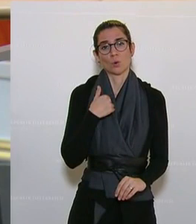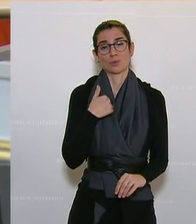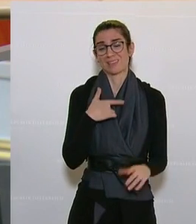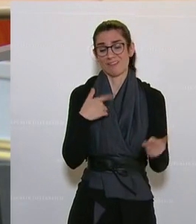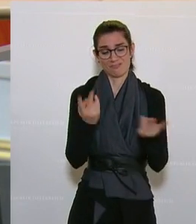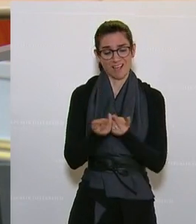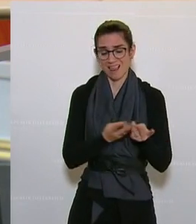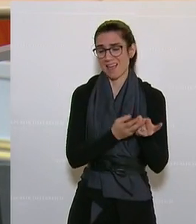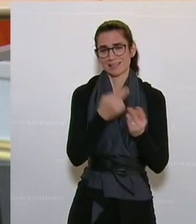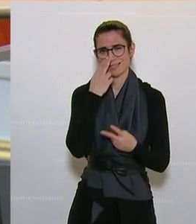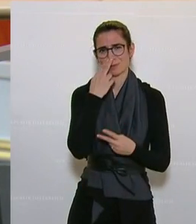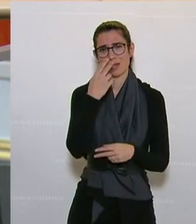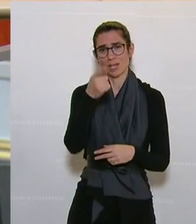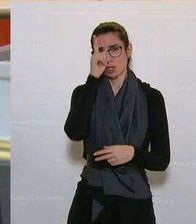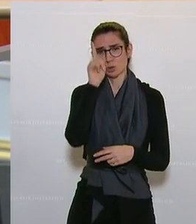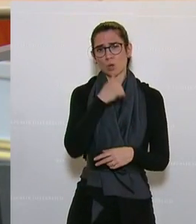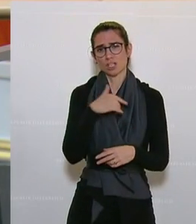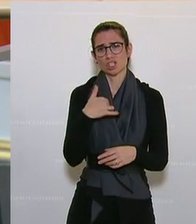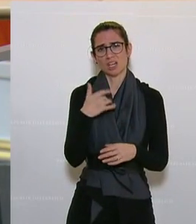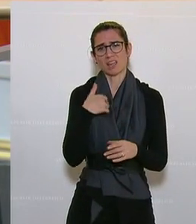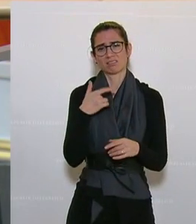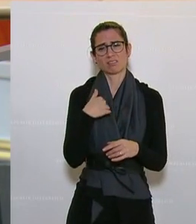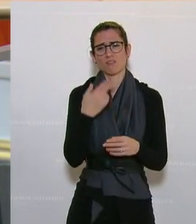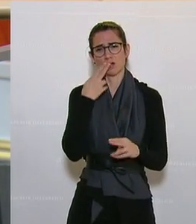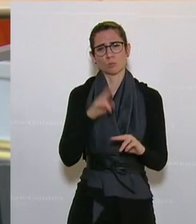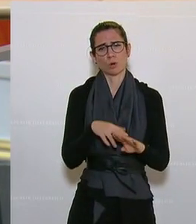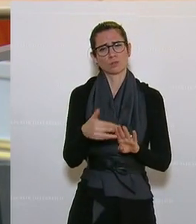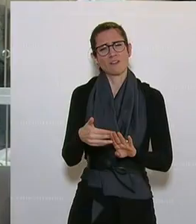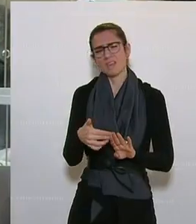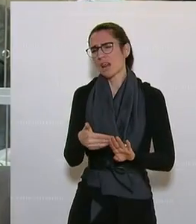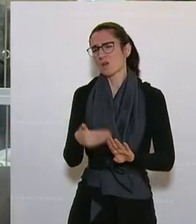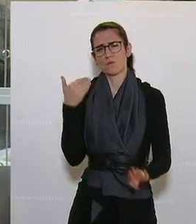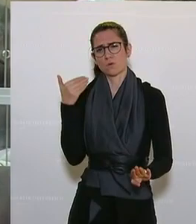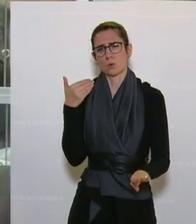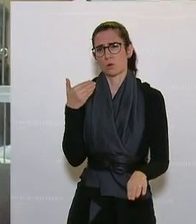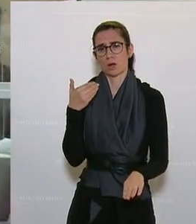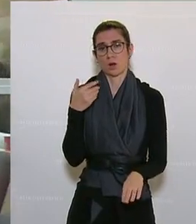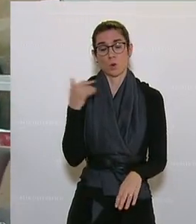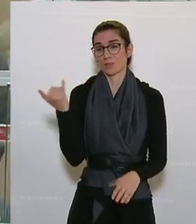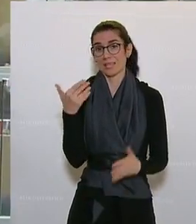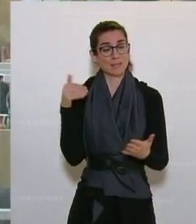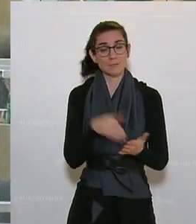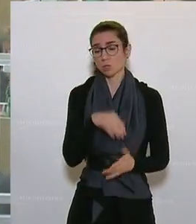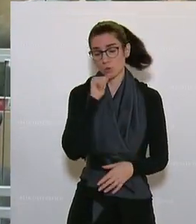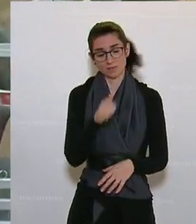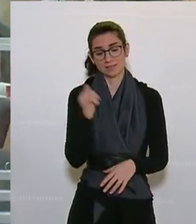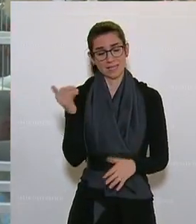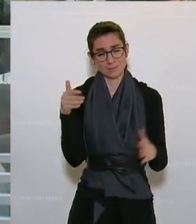der Vergleich wirklich sicher. Deutschland hat das Wochen früher angekündigt und die haben es immer noch